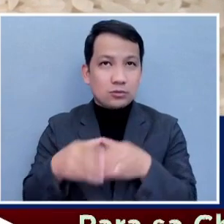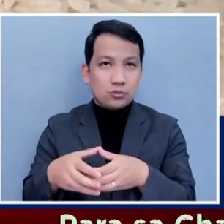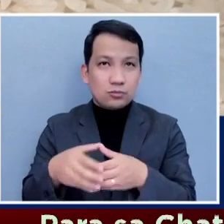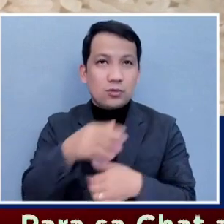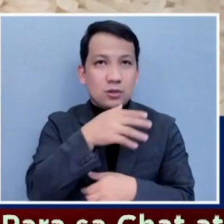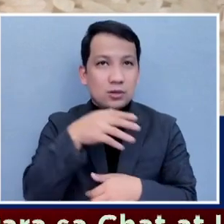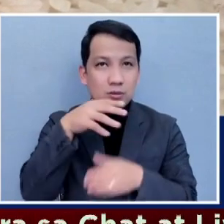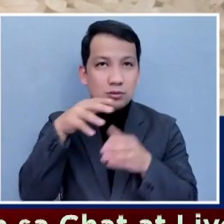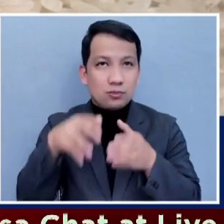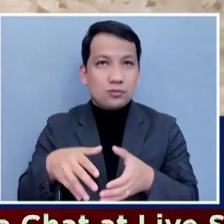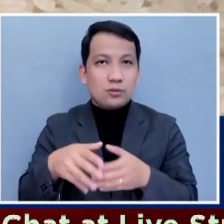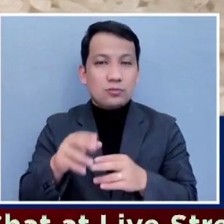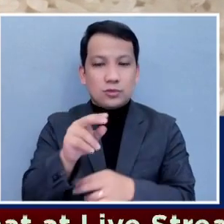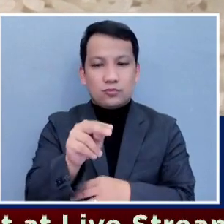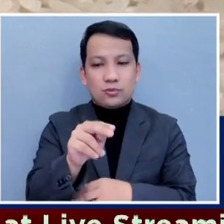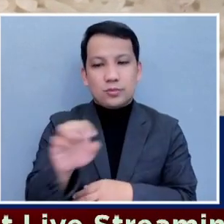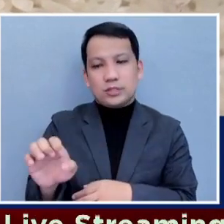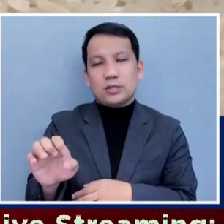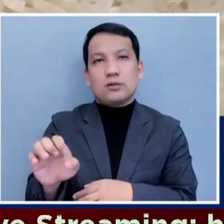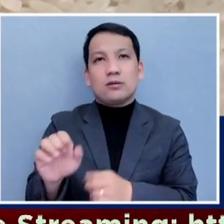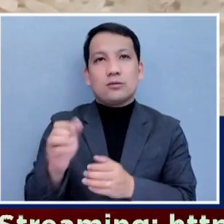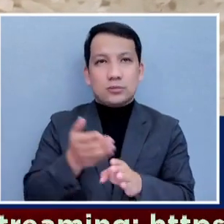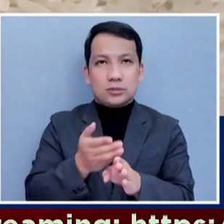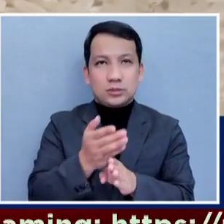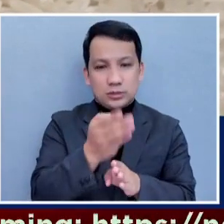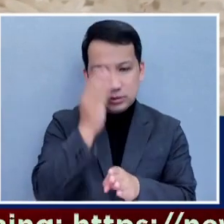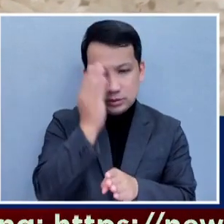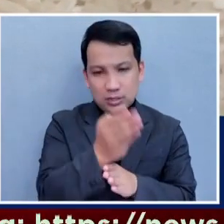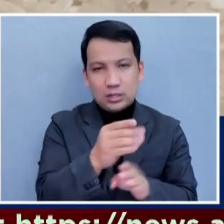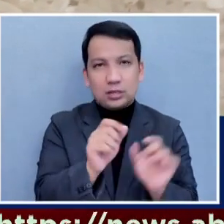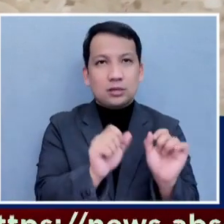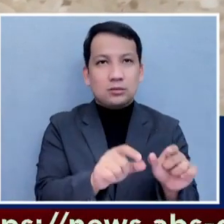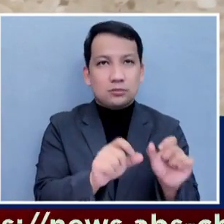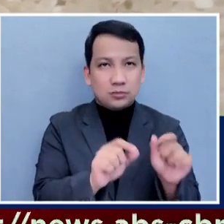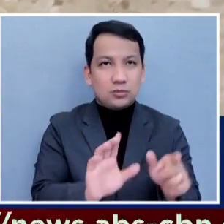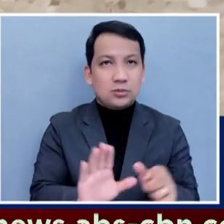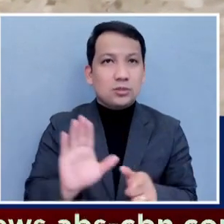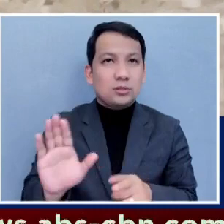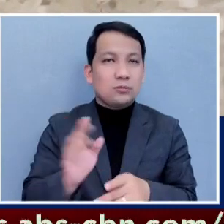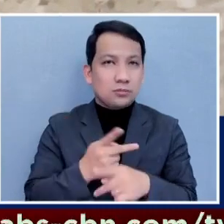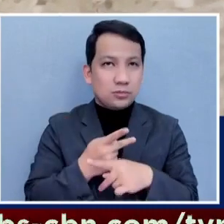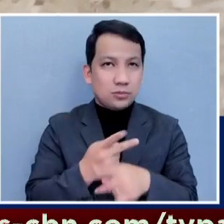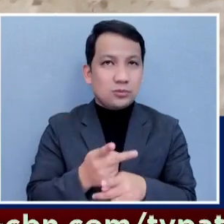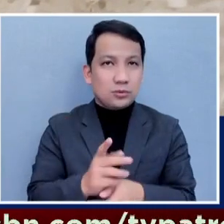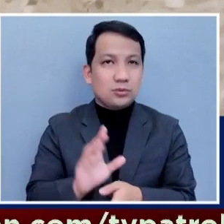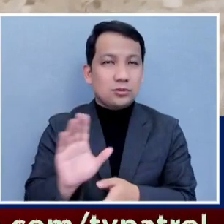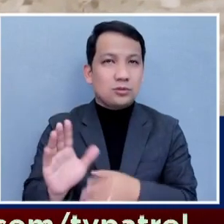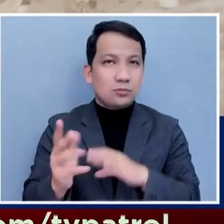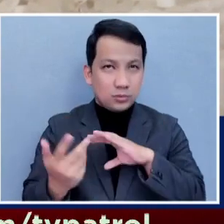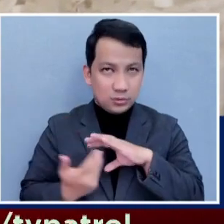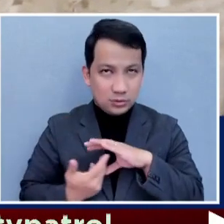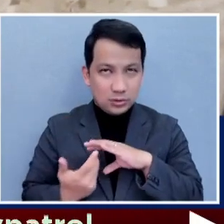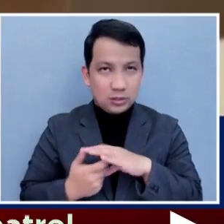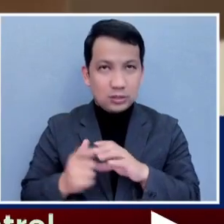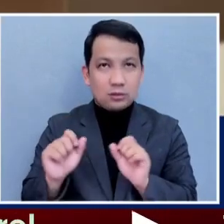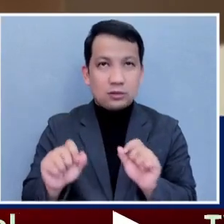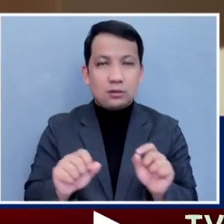magsasaka sa Nueva Ecija na direktang naibibenta ang kanilang produkto sa mga consumers.